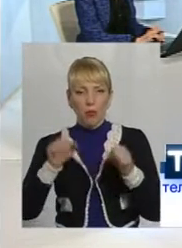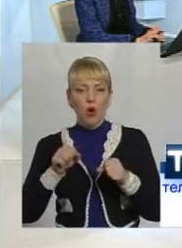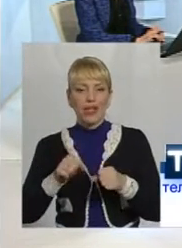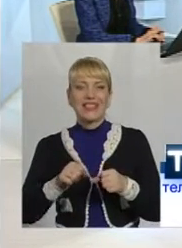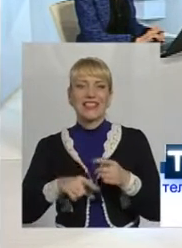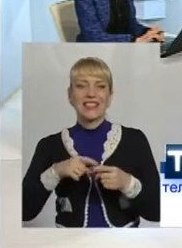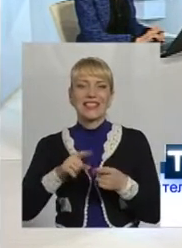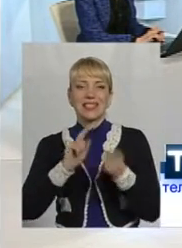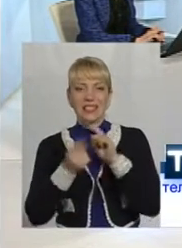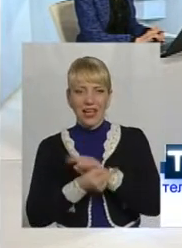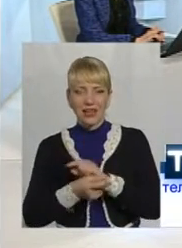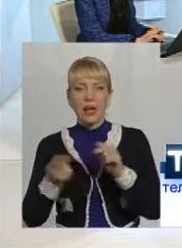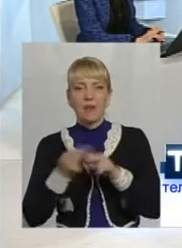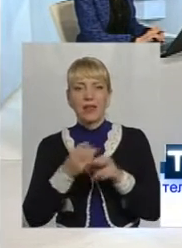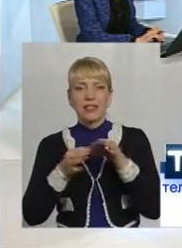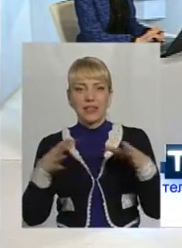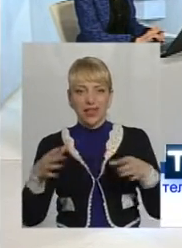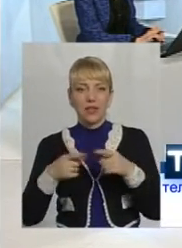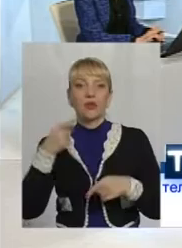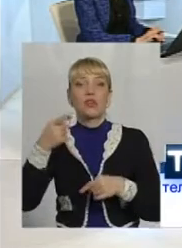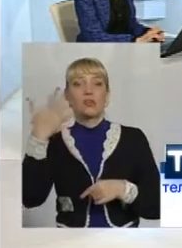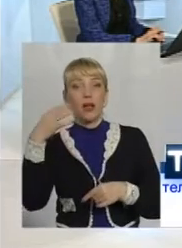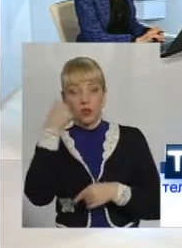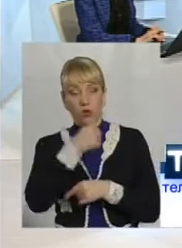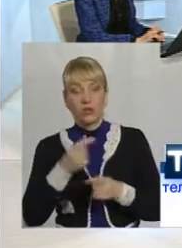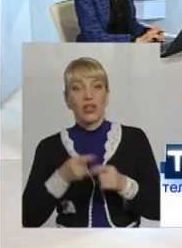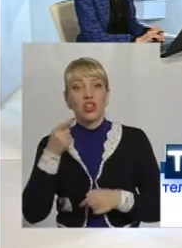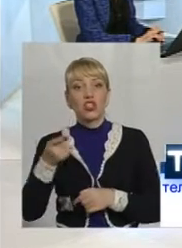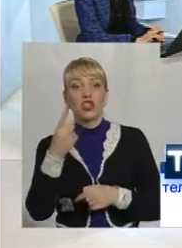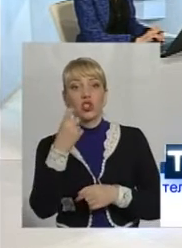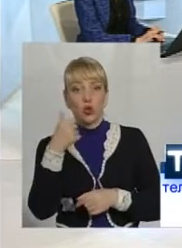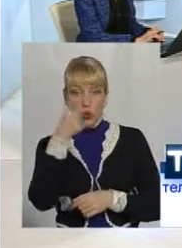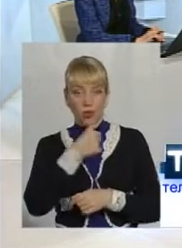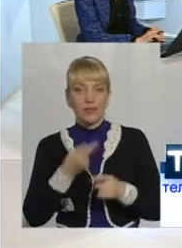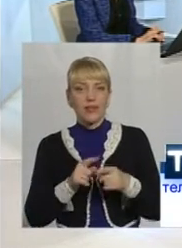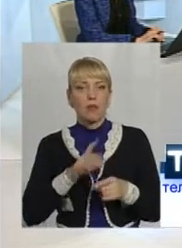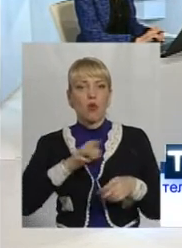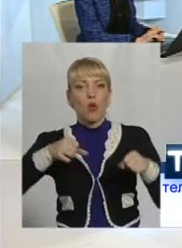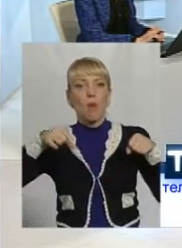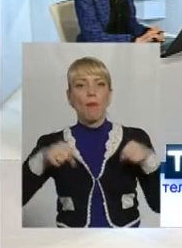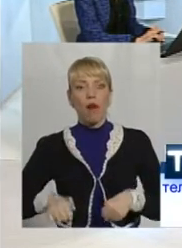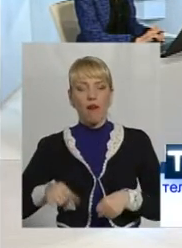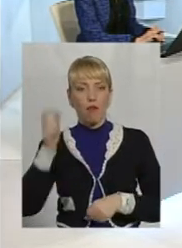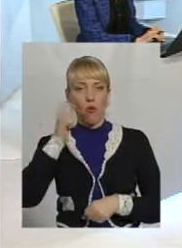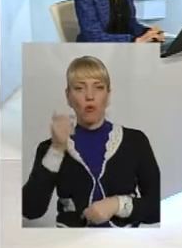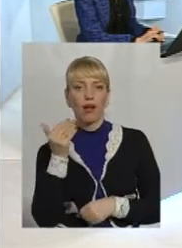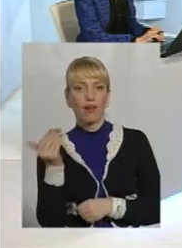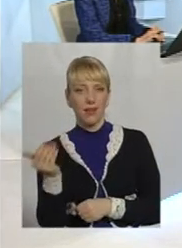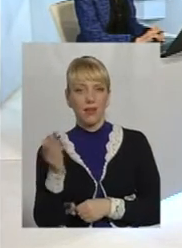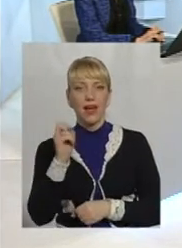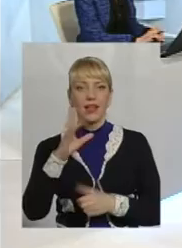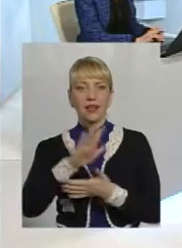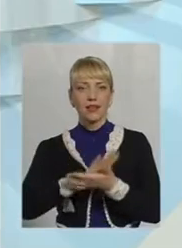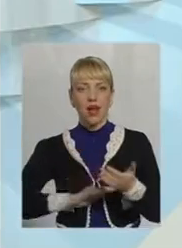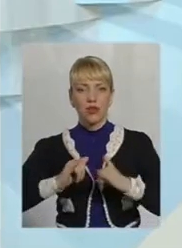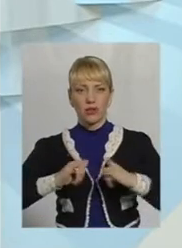через 5 років, і через 100 років. Це було право України. І далі, як розвивалися події,